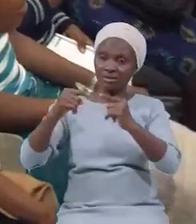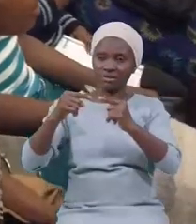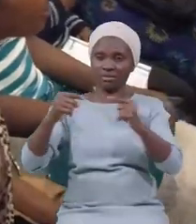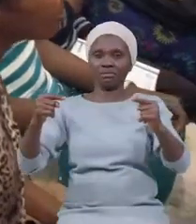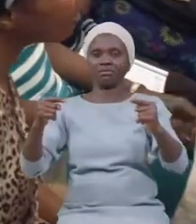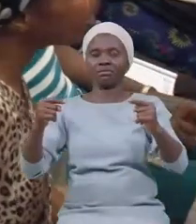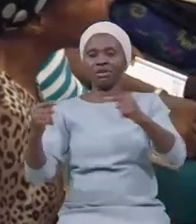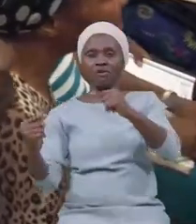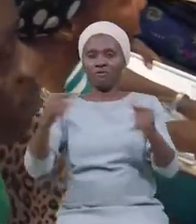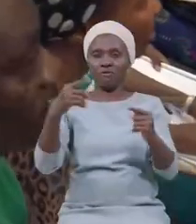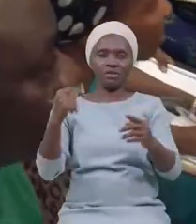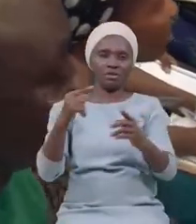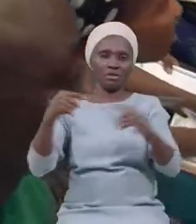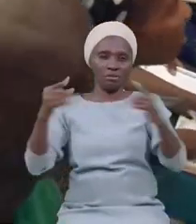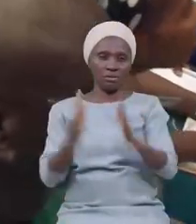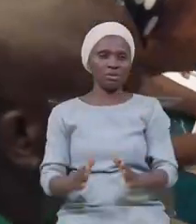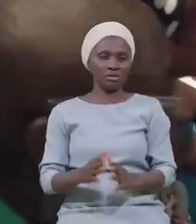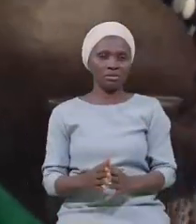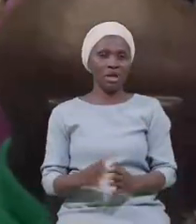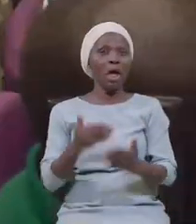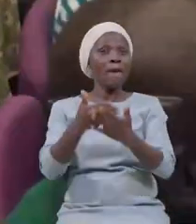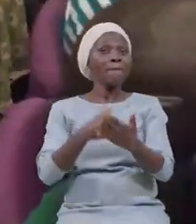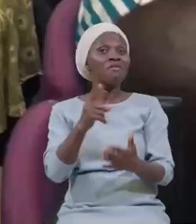confrontez-les. Avant de dire,